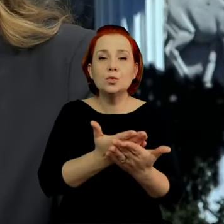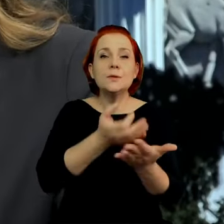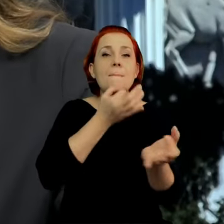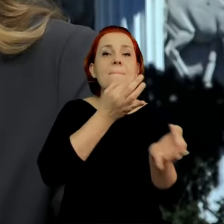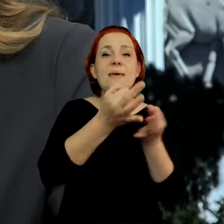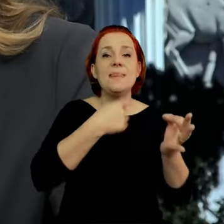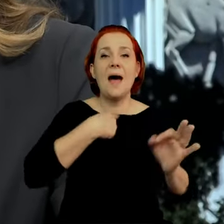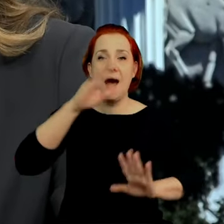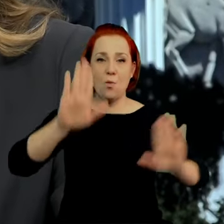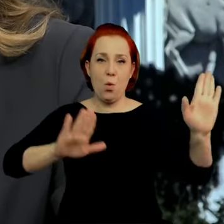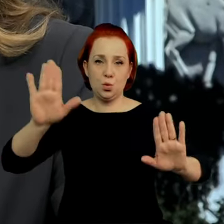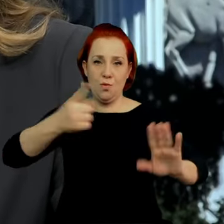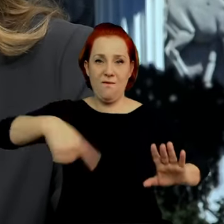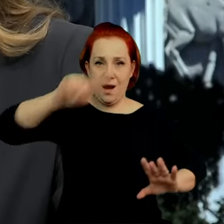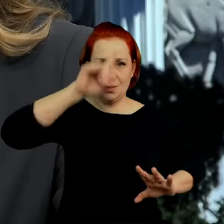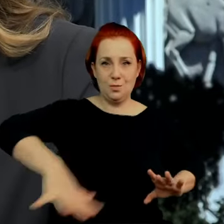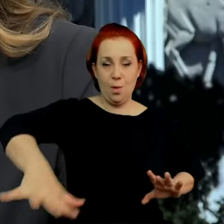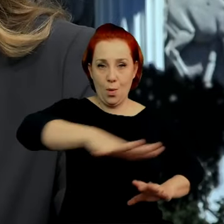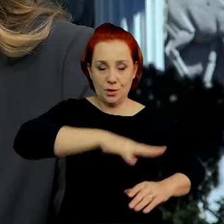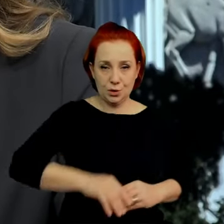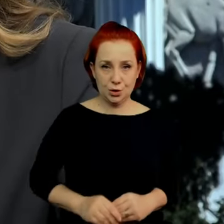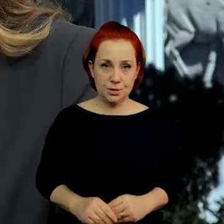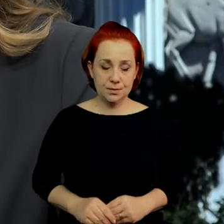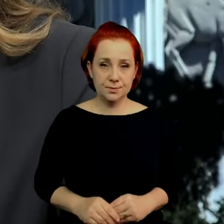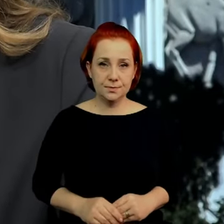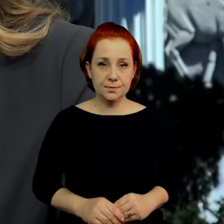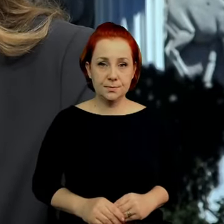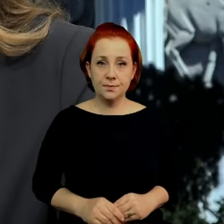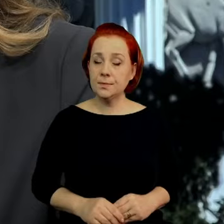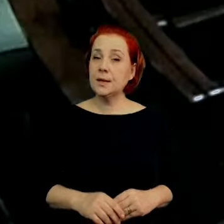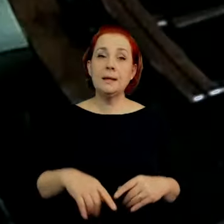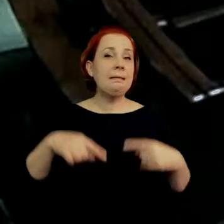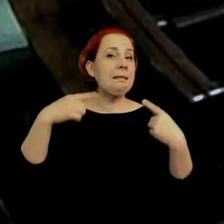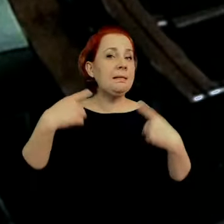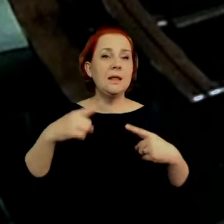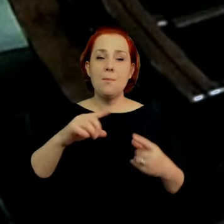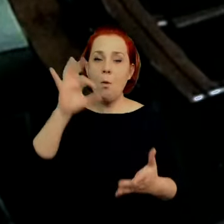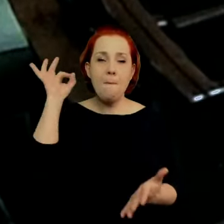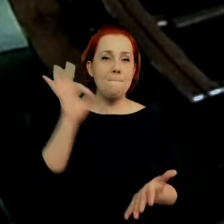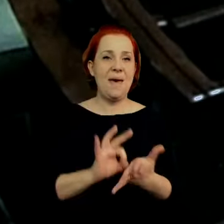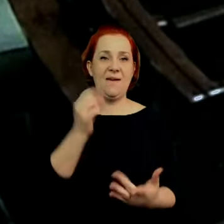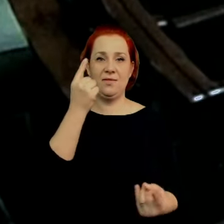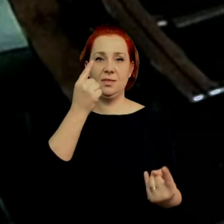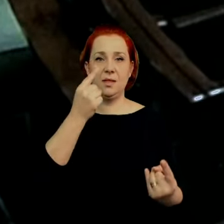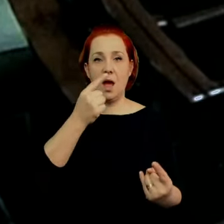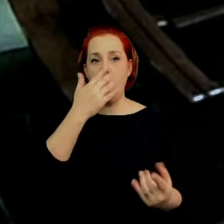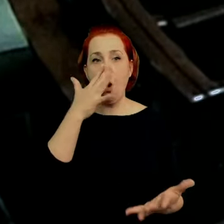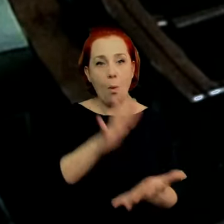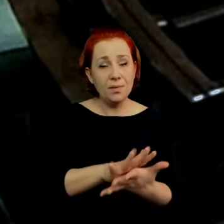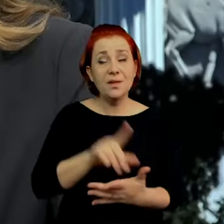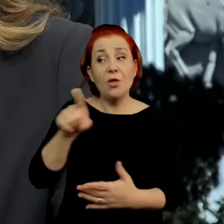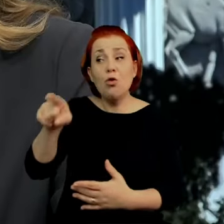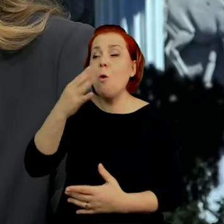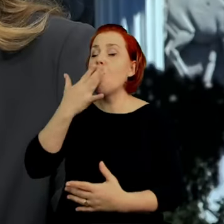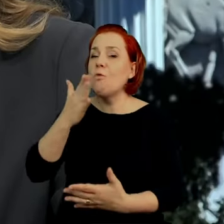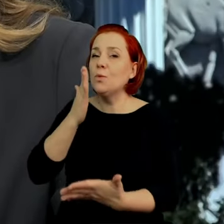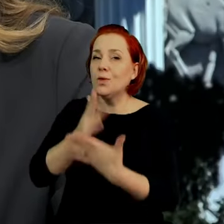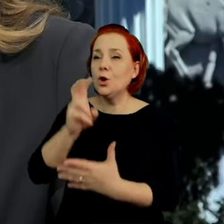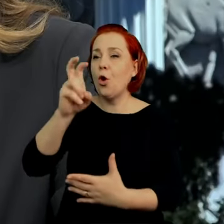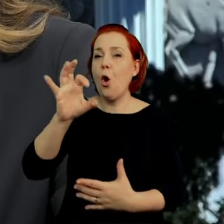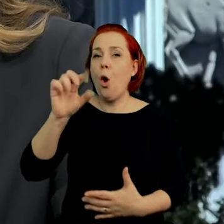żadnego jednoznacznego stanowiska na temat aborcji. To ale Hołownia tak mówił. To mówił Szymon Hołownia. Ja jestem za tym,